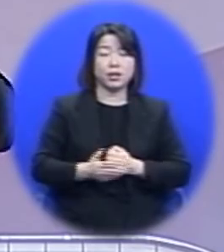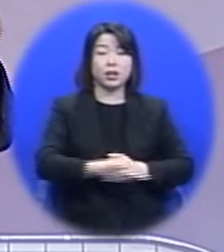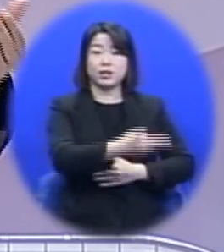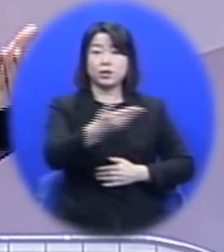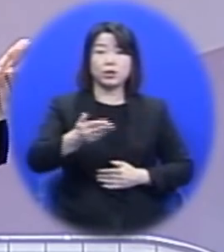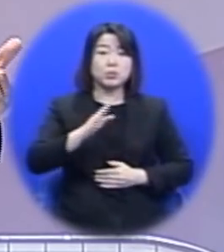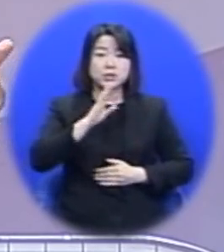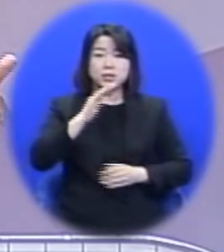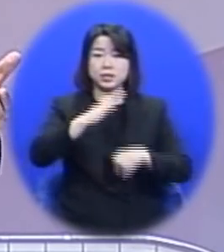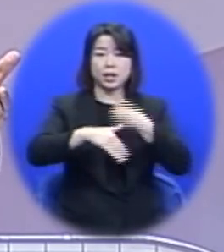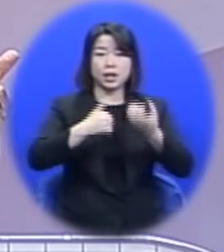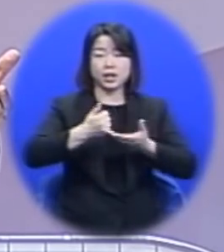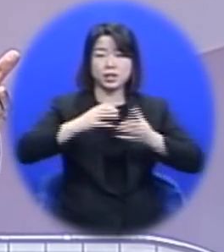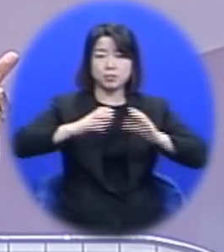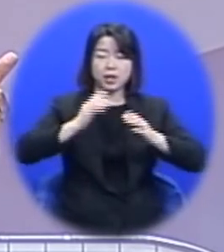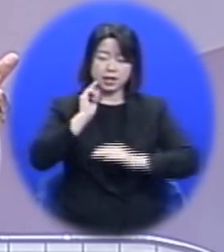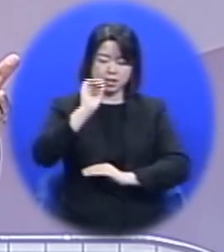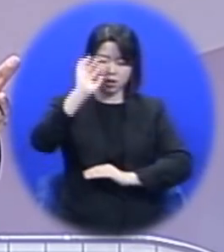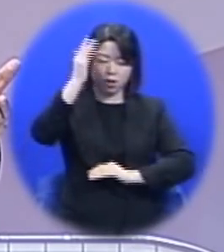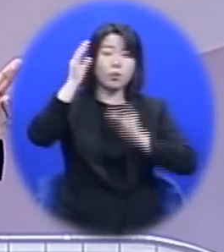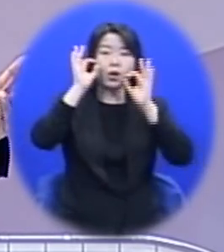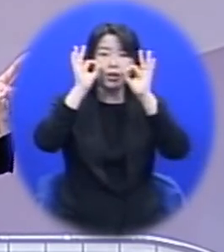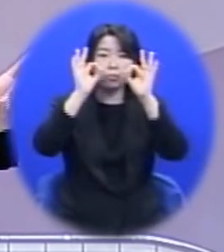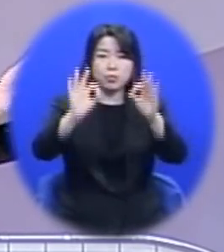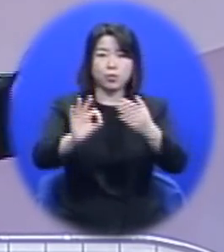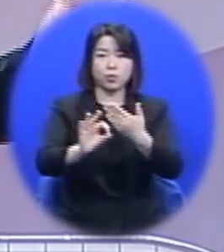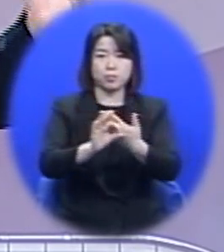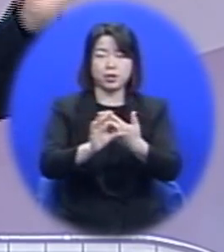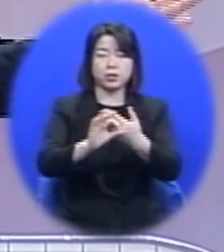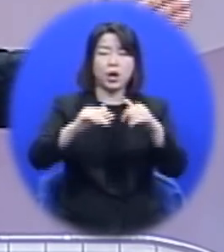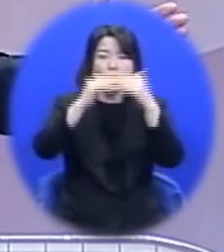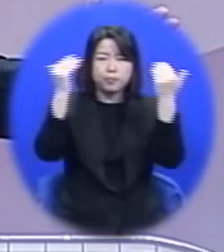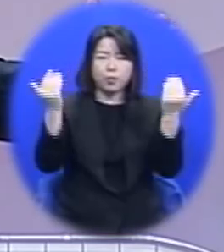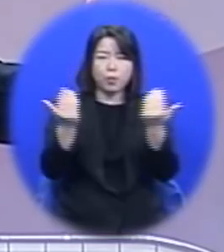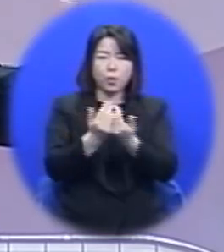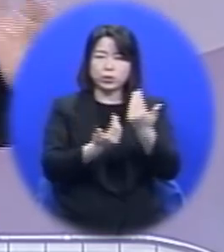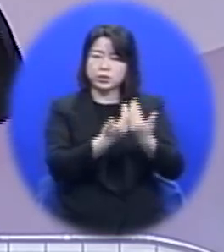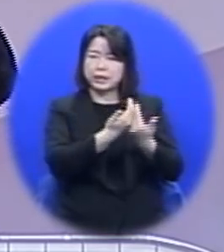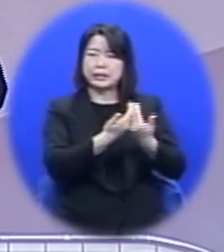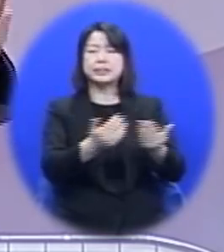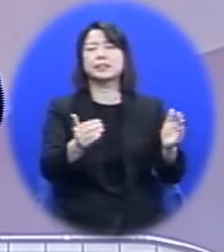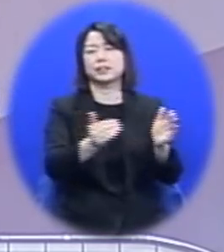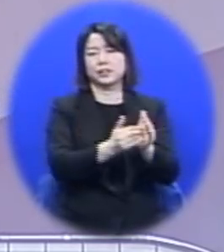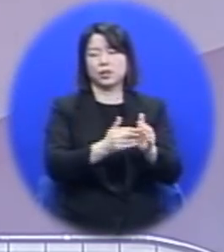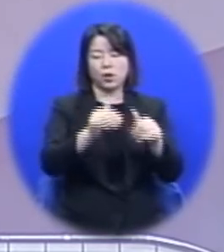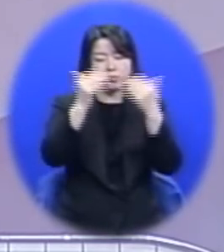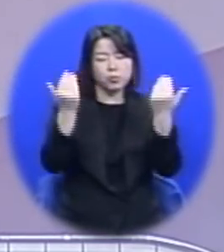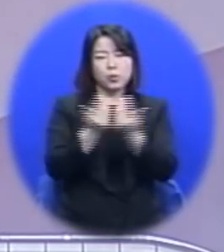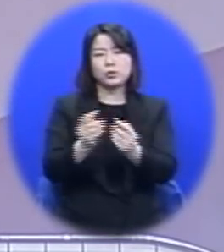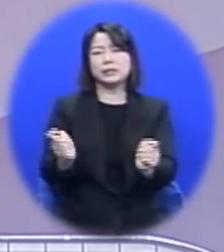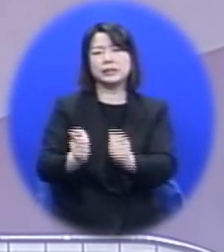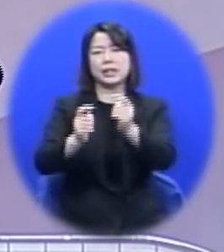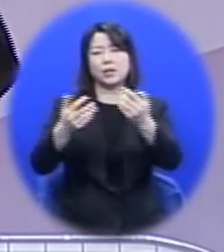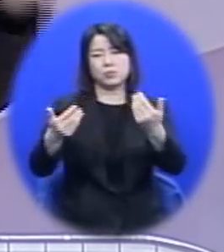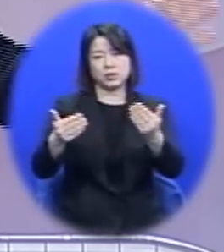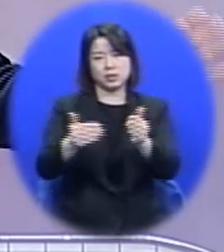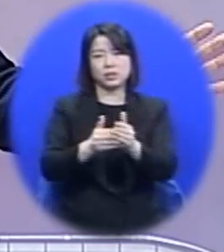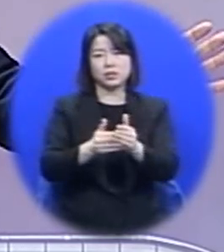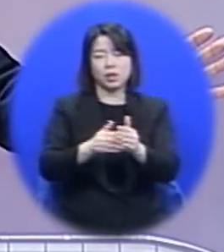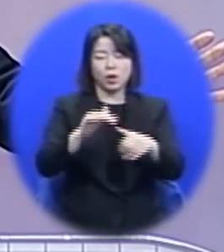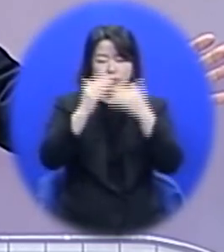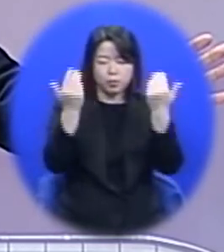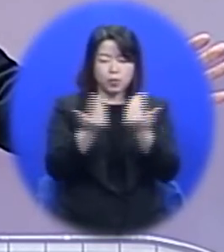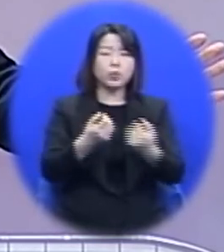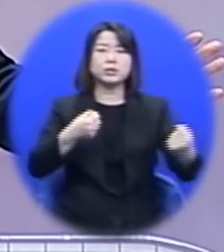여러분이 진짜 하나님의 나라의 영광을 보면 모든 갈등이 끝나요. 모든 싸움이 끝나요. 모든